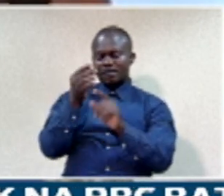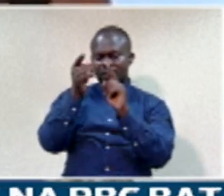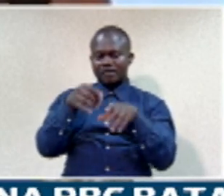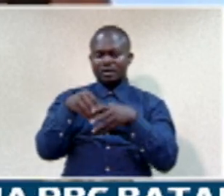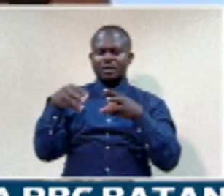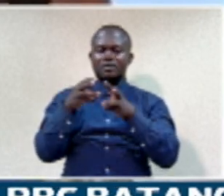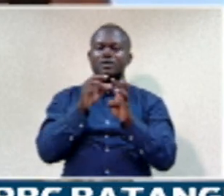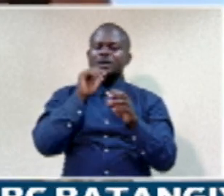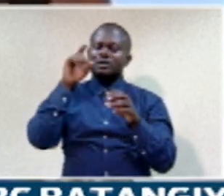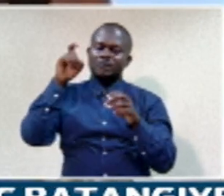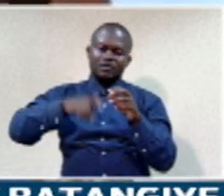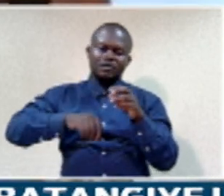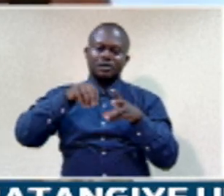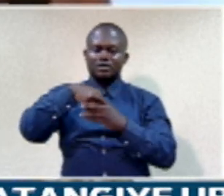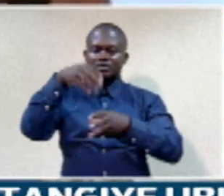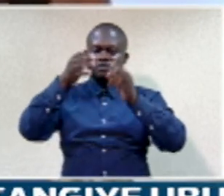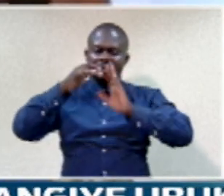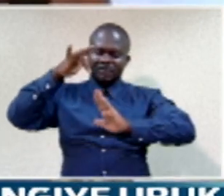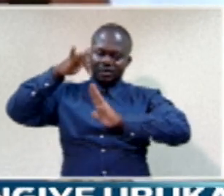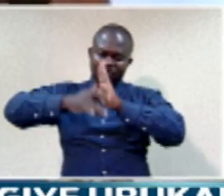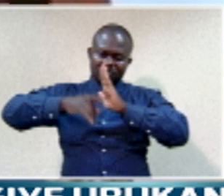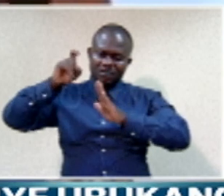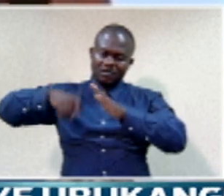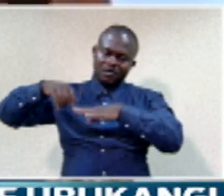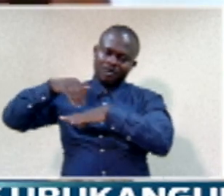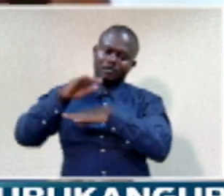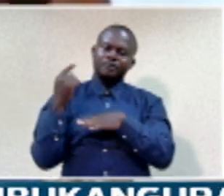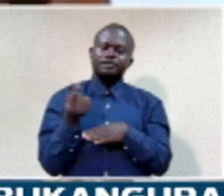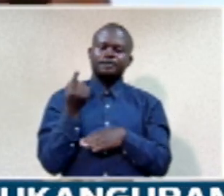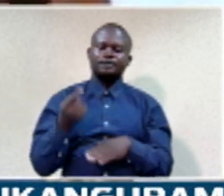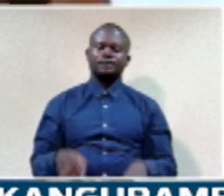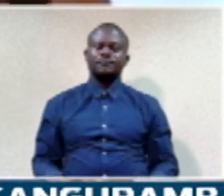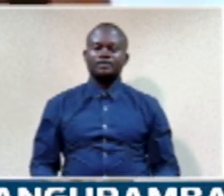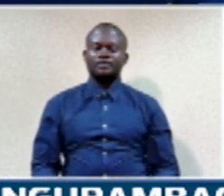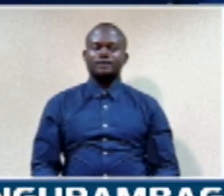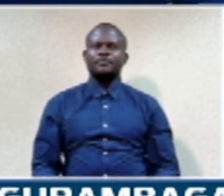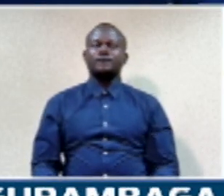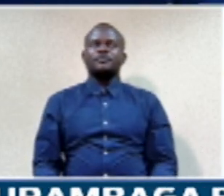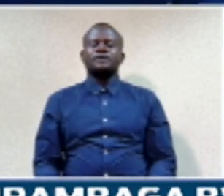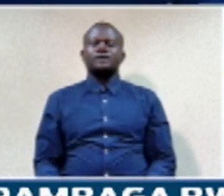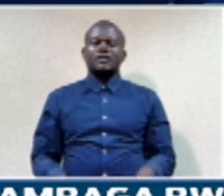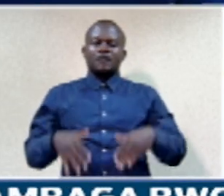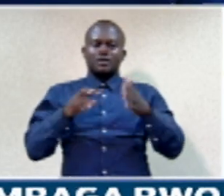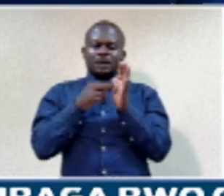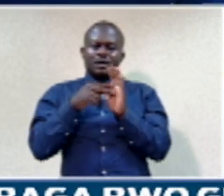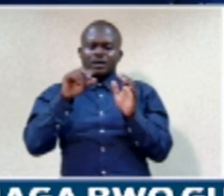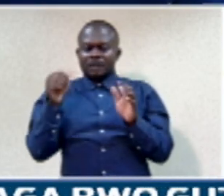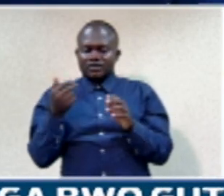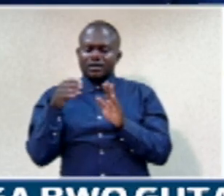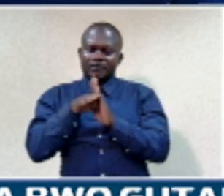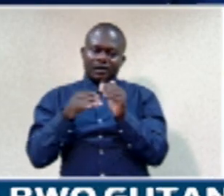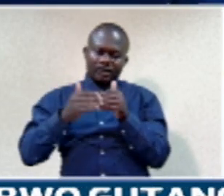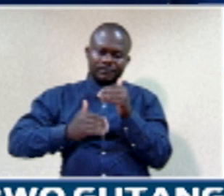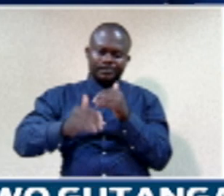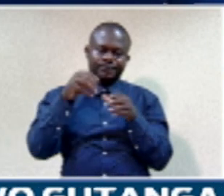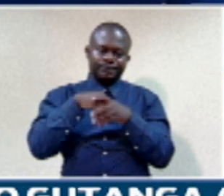buryo rutagomba kujya mu rubanza mu mizi, rugomba guhita rumwohereza gusa. Ubwo rero ni ukuvuga ko izindi gahunda ziza gukurikira ubwo